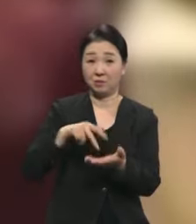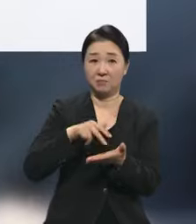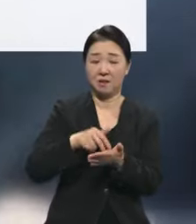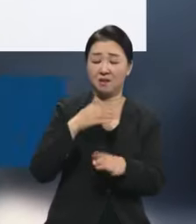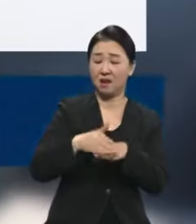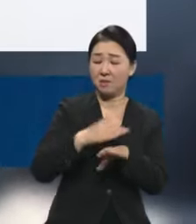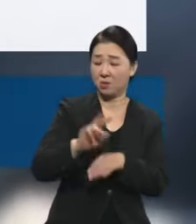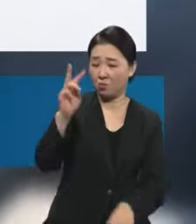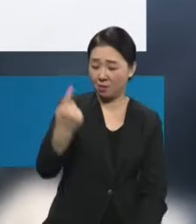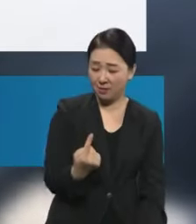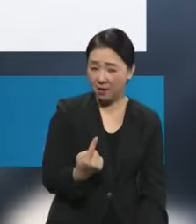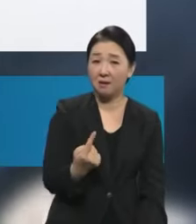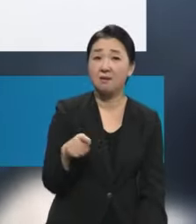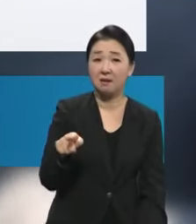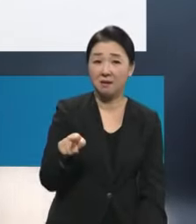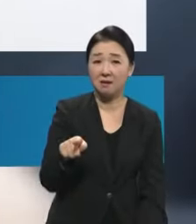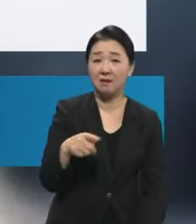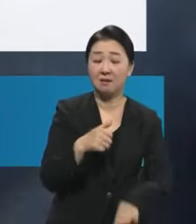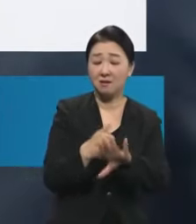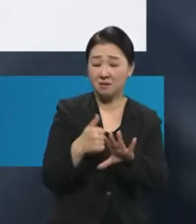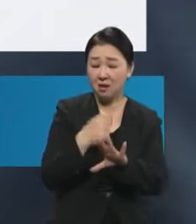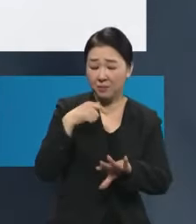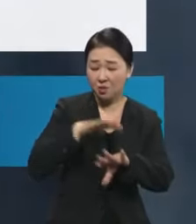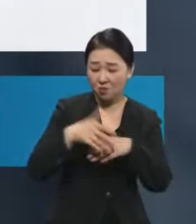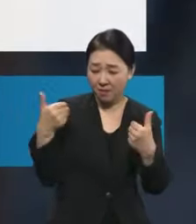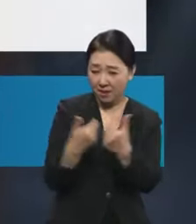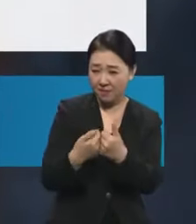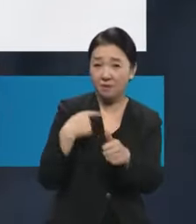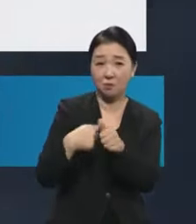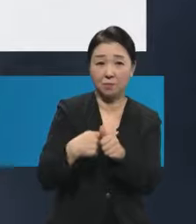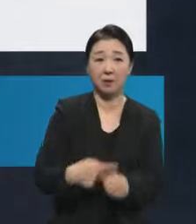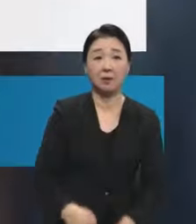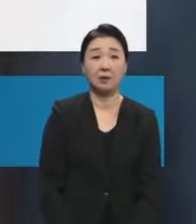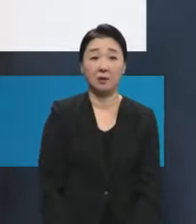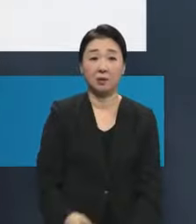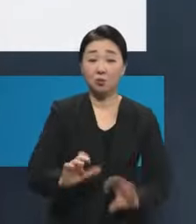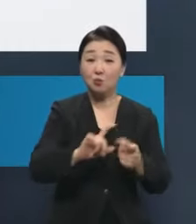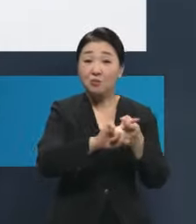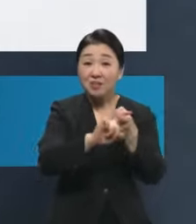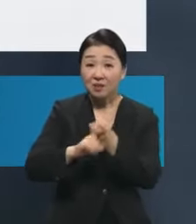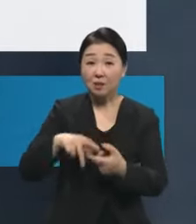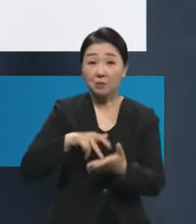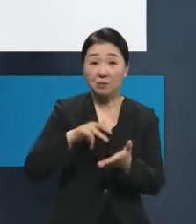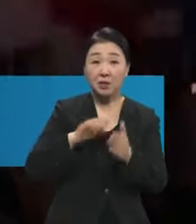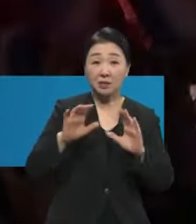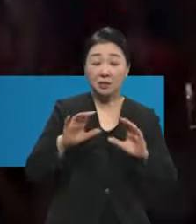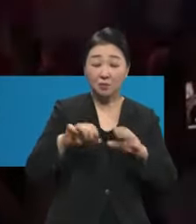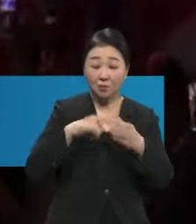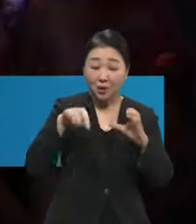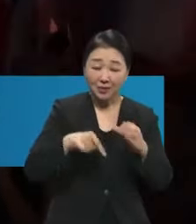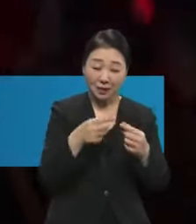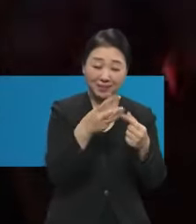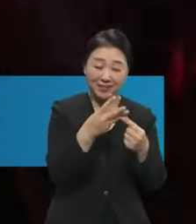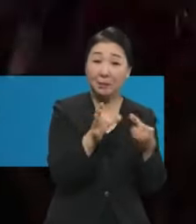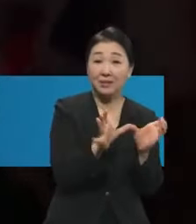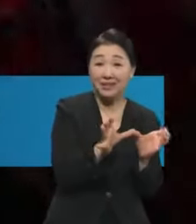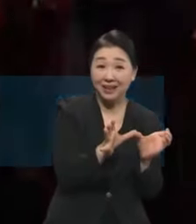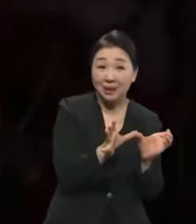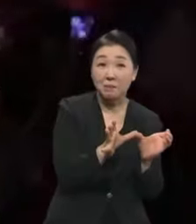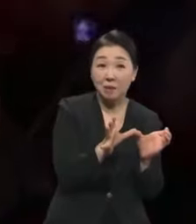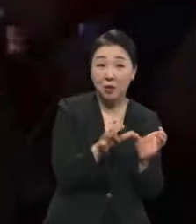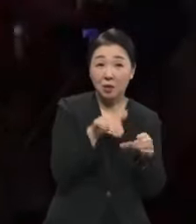국민연합 측 깡패들이 돌아왔다며 반민주적인 태도라고 비판했습니다. 국민연합은 현재 원내 3당이지만 지난 총선